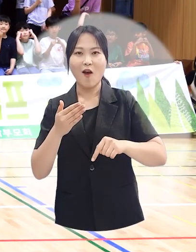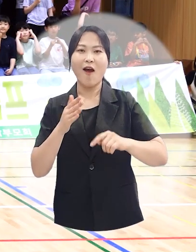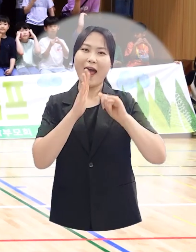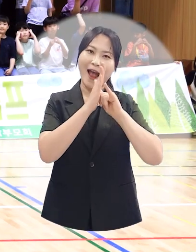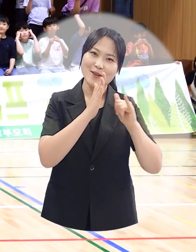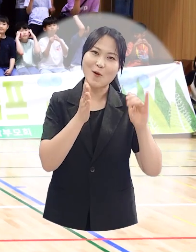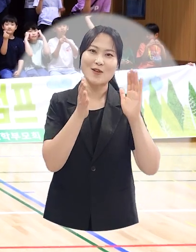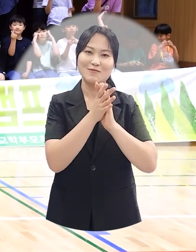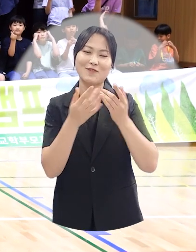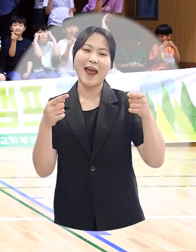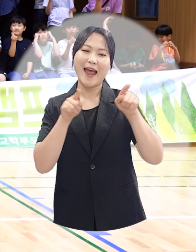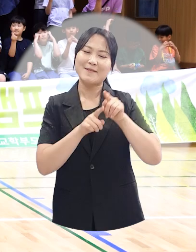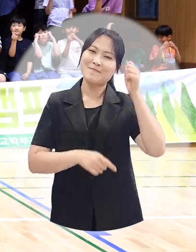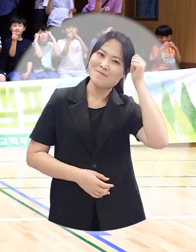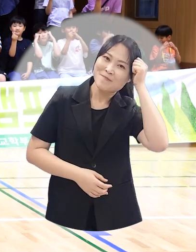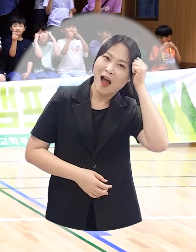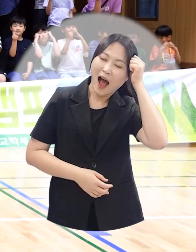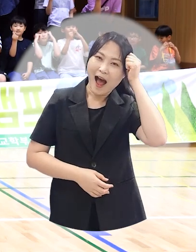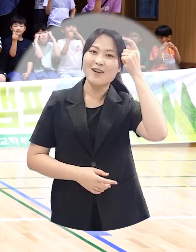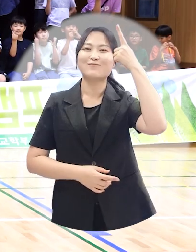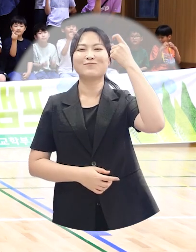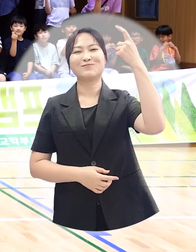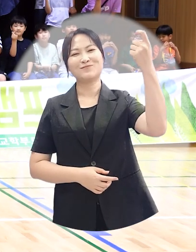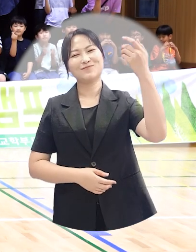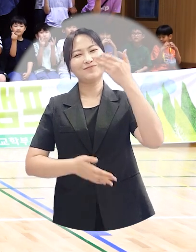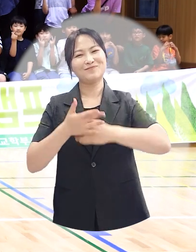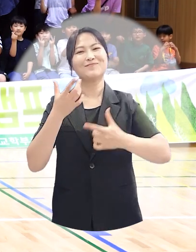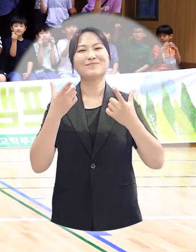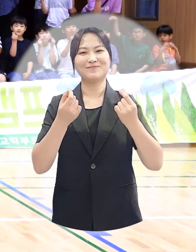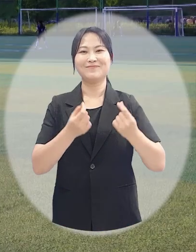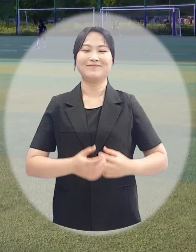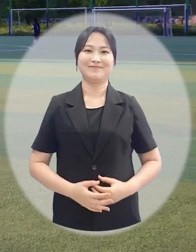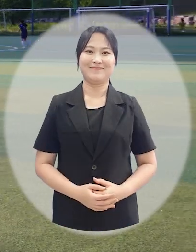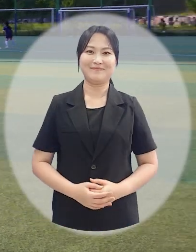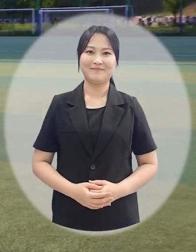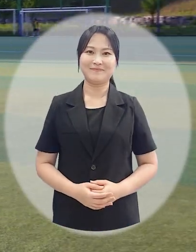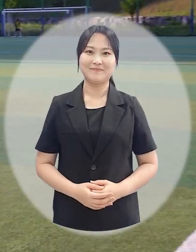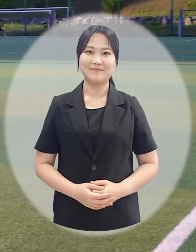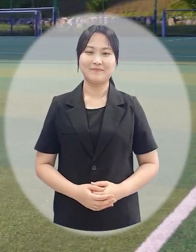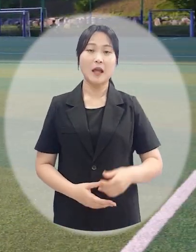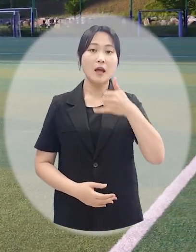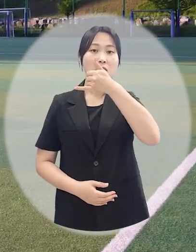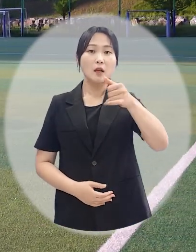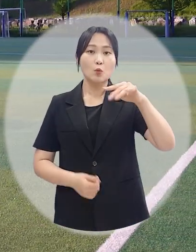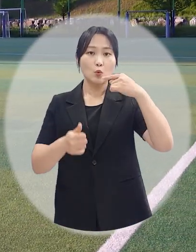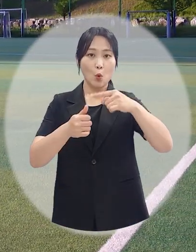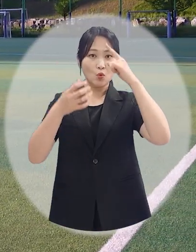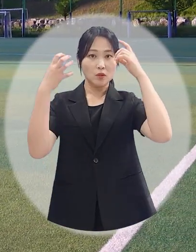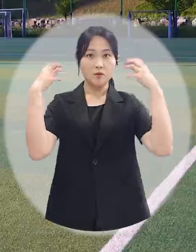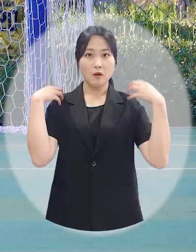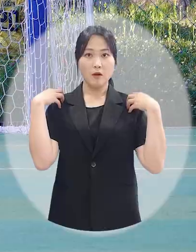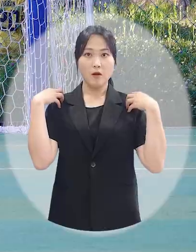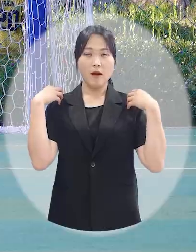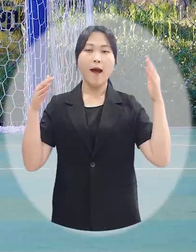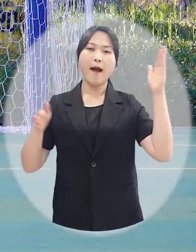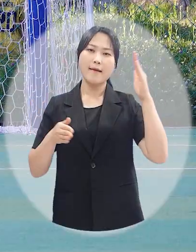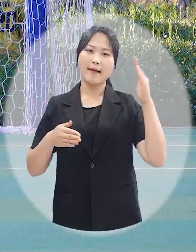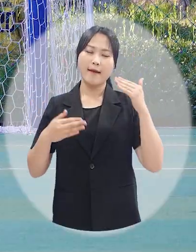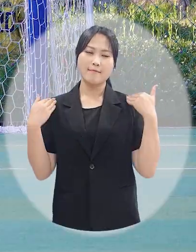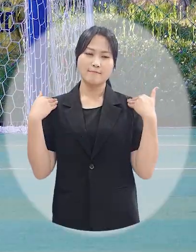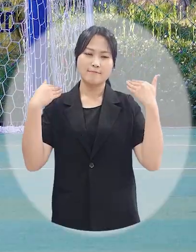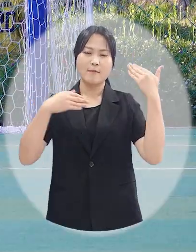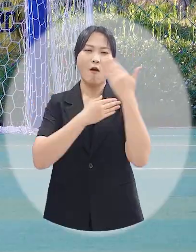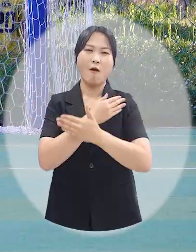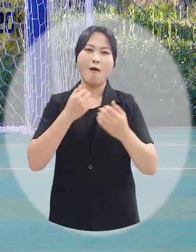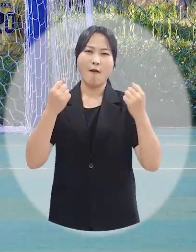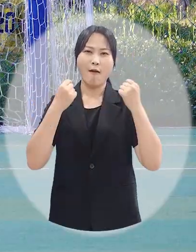보내는 하룻밤, 모두에게 행복한 추억으로 남겨졌을 것 같습니다. 세종시 교육청은 학생들의 건강한 성장과